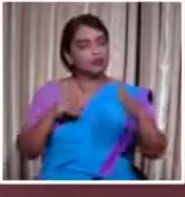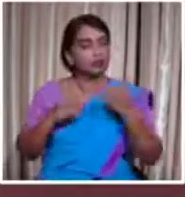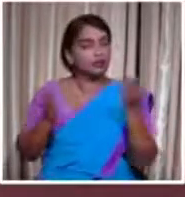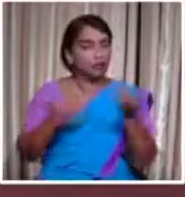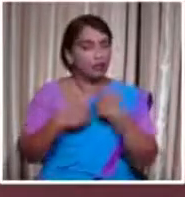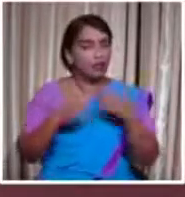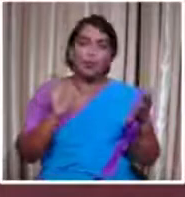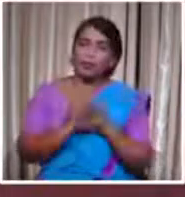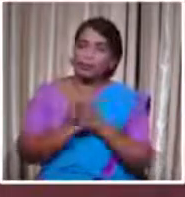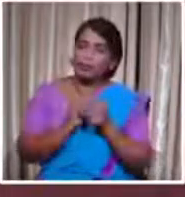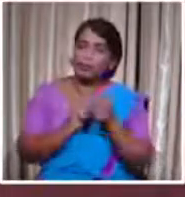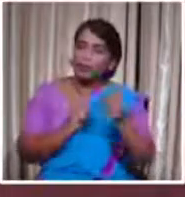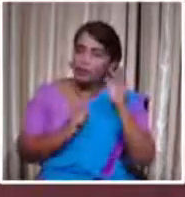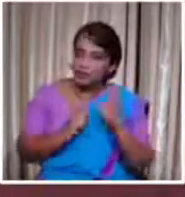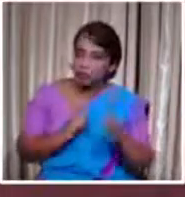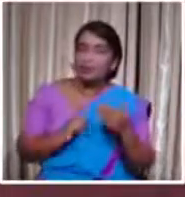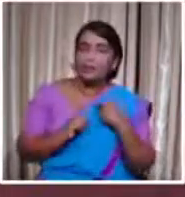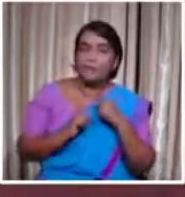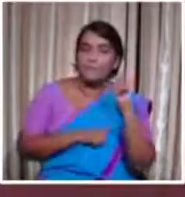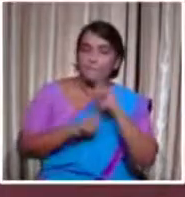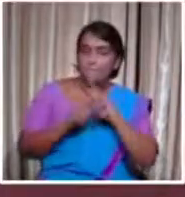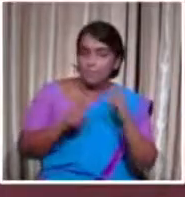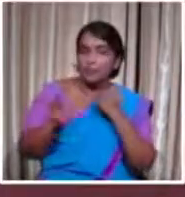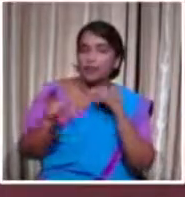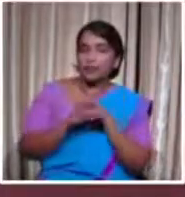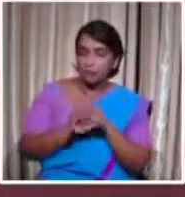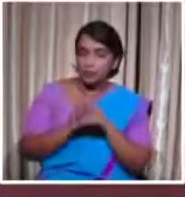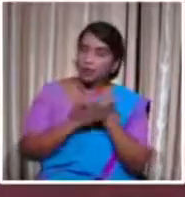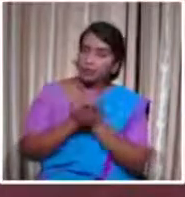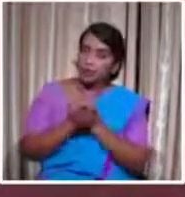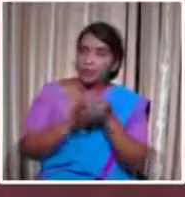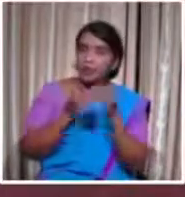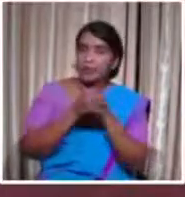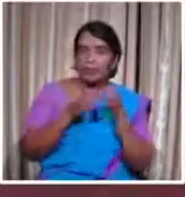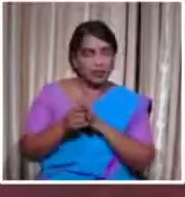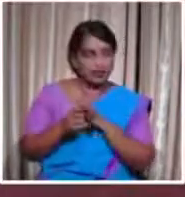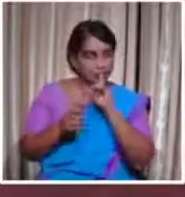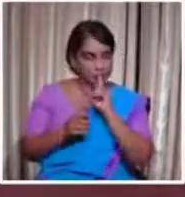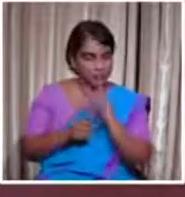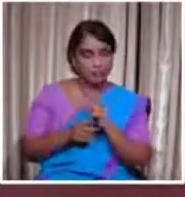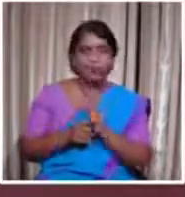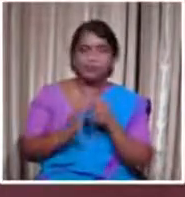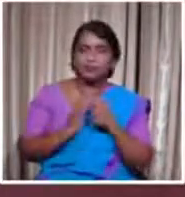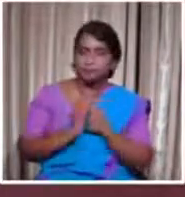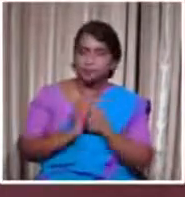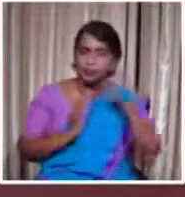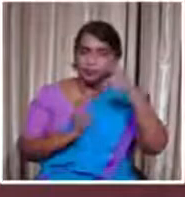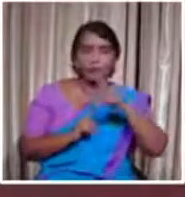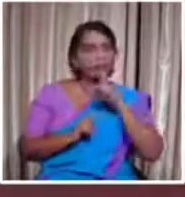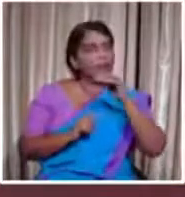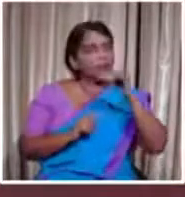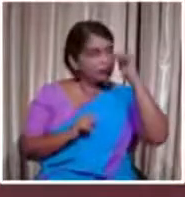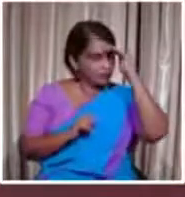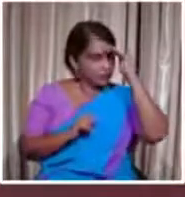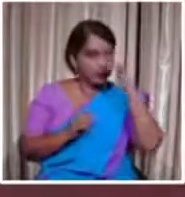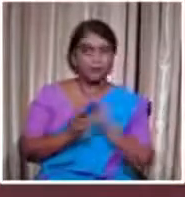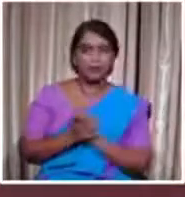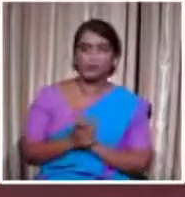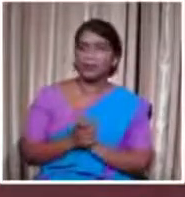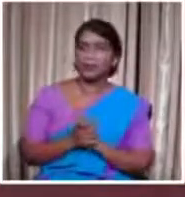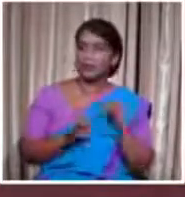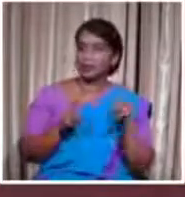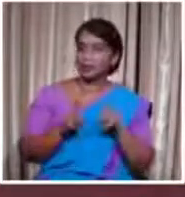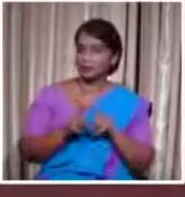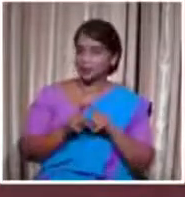සමග අත්වල් බැඳ ගන්නා ලෙස පාර්ලිමේන්තුවේ නියෝජනය කරන සියලුම පක්ෂවලින් ඉල්ලා සිටිනවා. ගරු නියෝජ්‍ය කතානායකතුමනි, ඒ